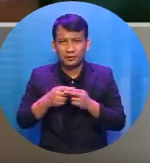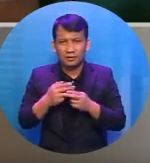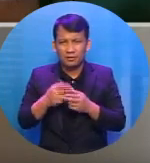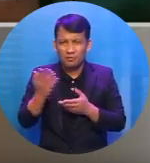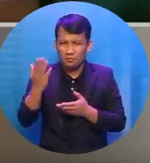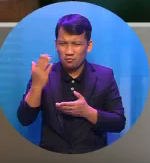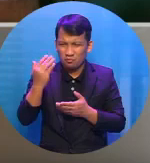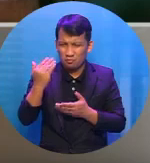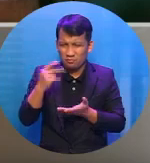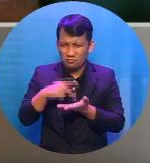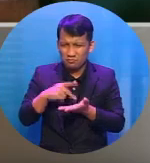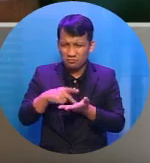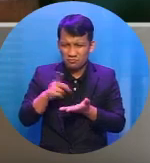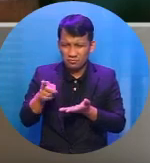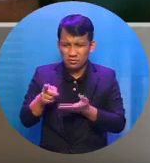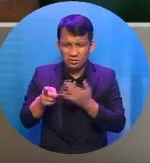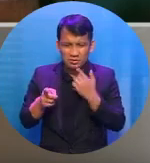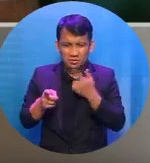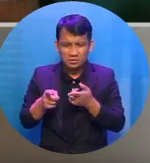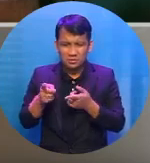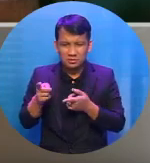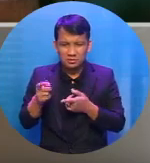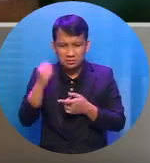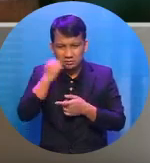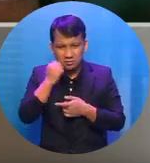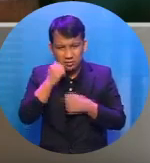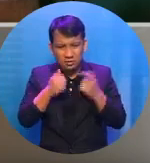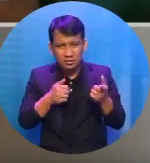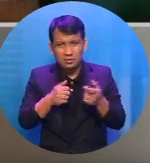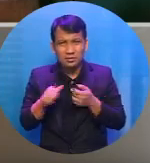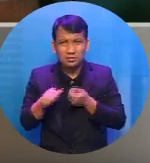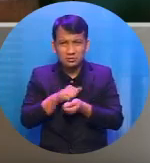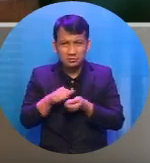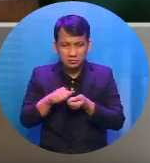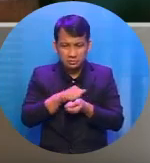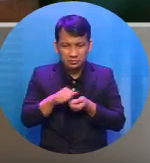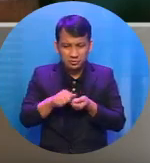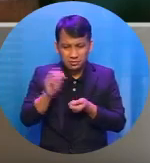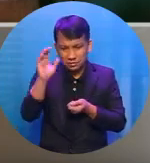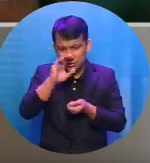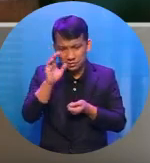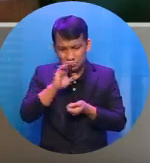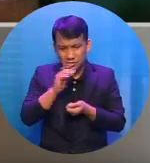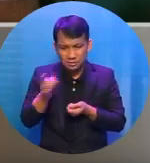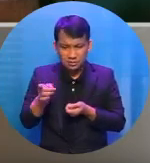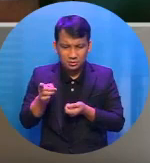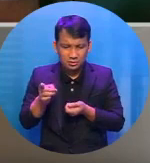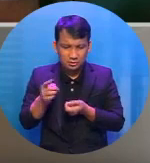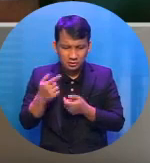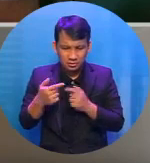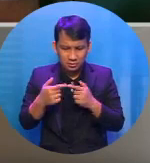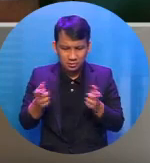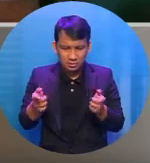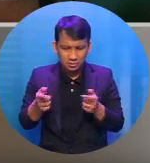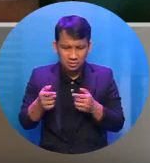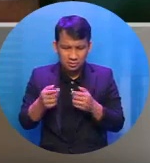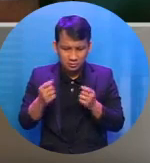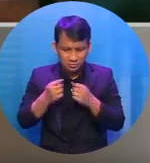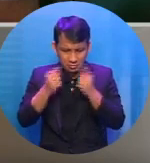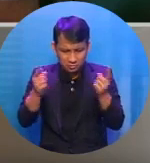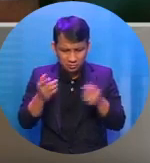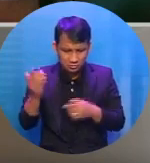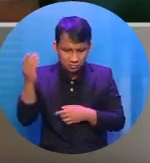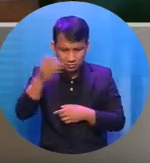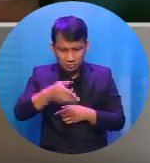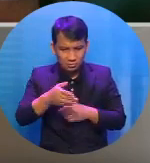pasaway po? Ano po kasi, sir, pag naglalaba po ako, naghanap ako ng paglaban sa geto. Pagdating